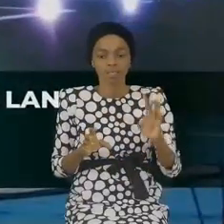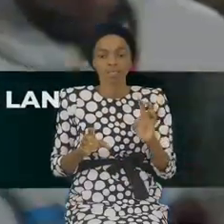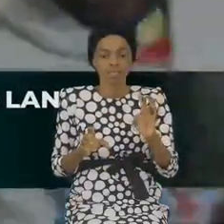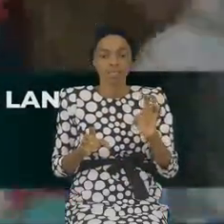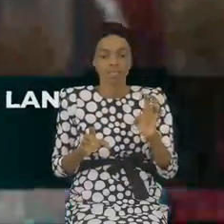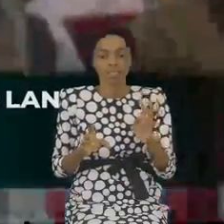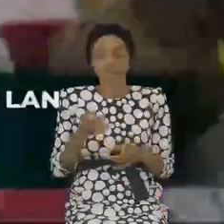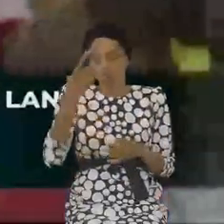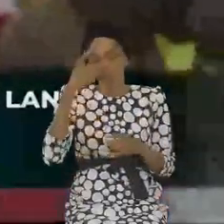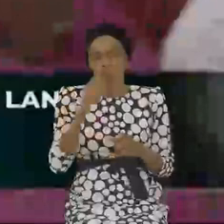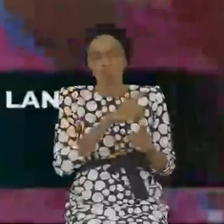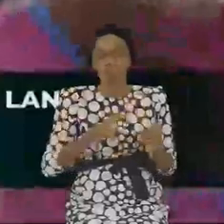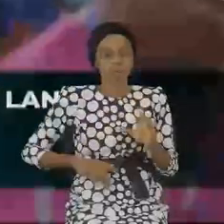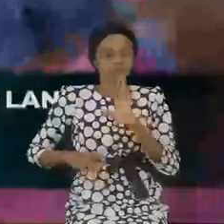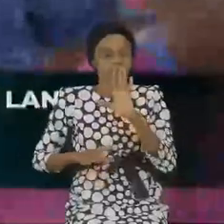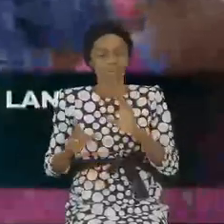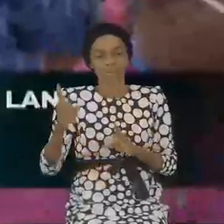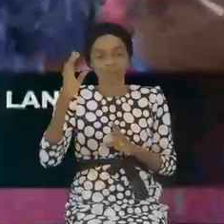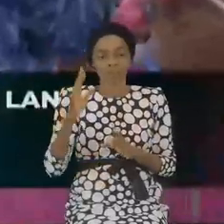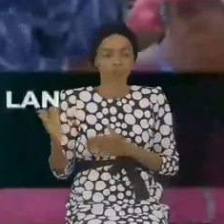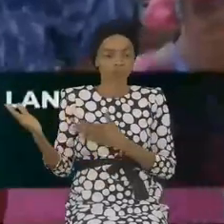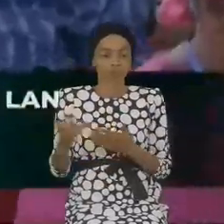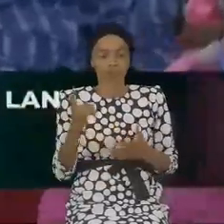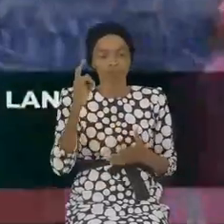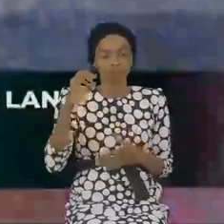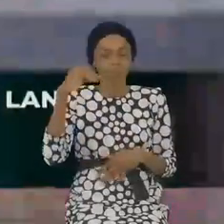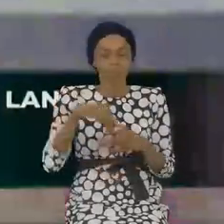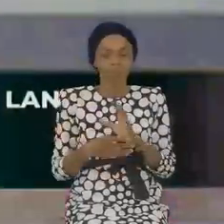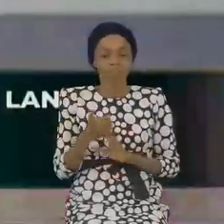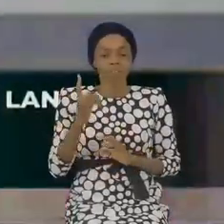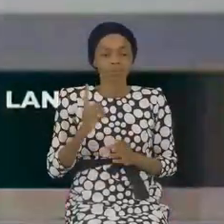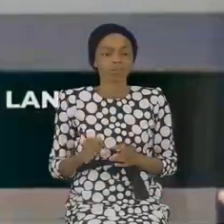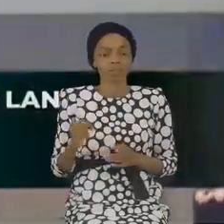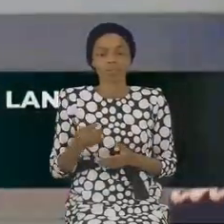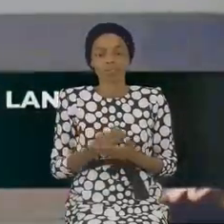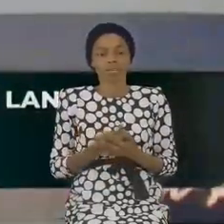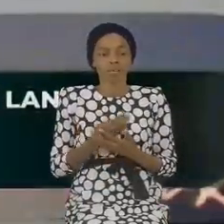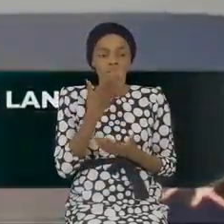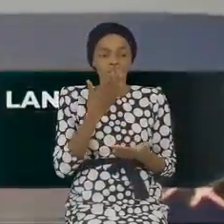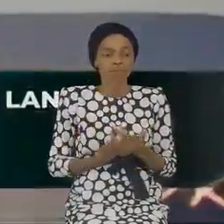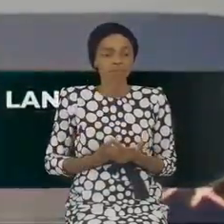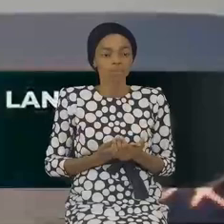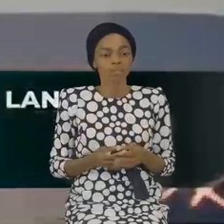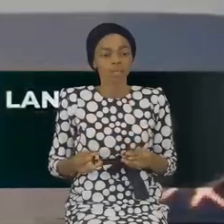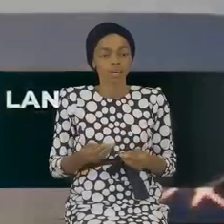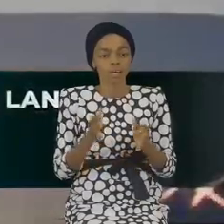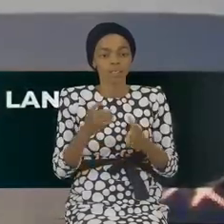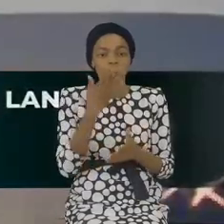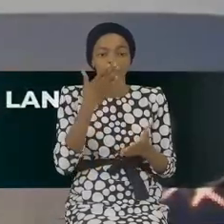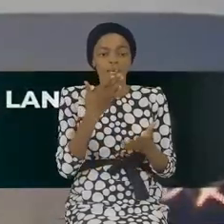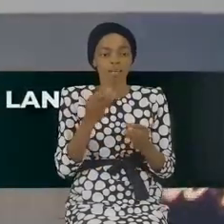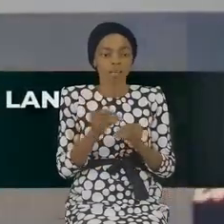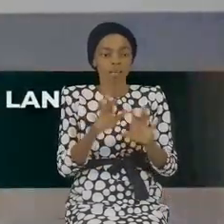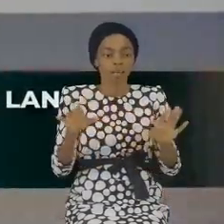verset 7. Car l'Éternel ton Dieu te conduit Car l'Éternel Dieu va te faire entrer